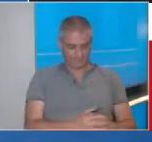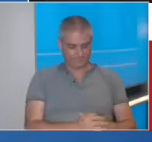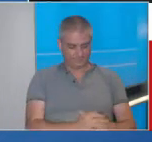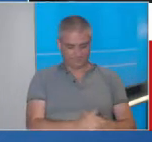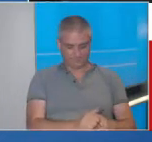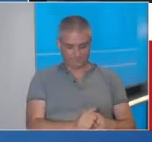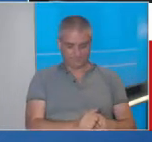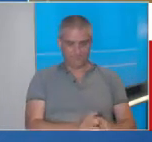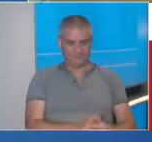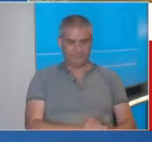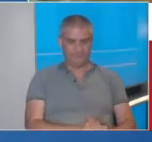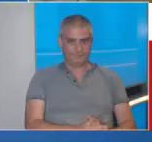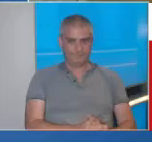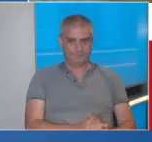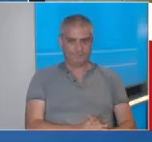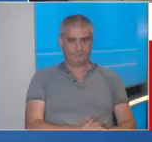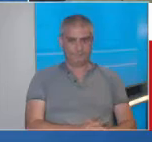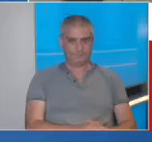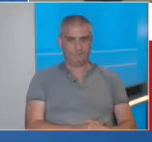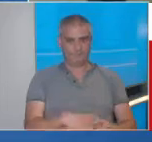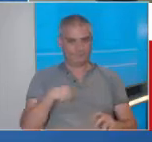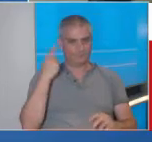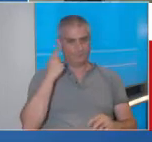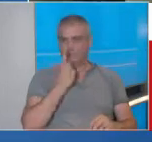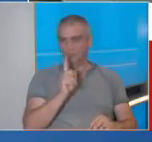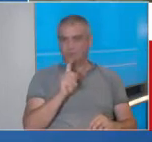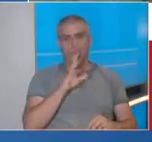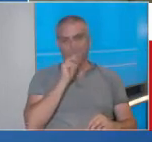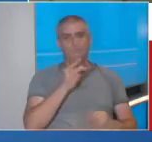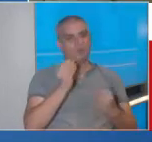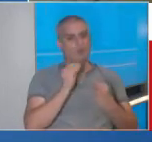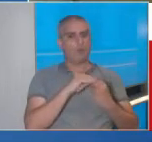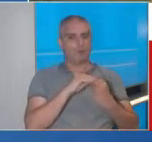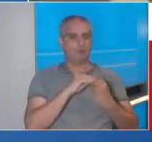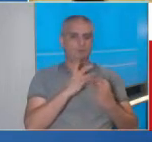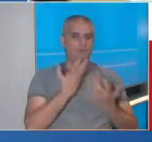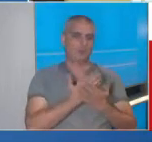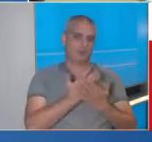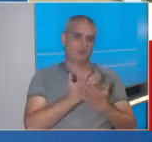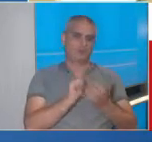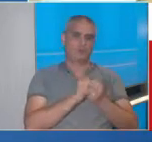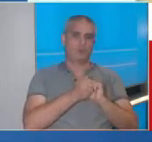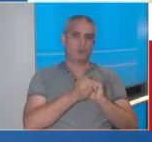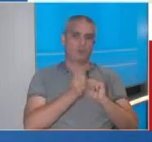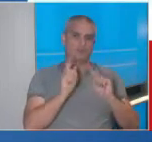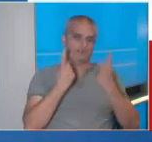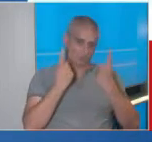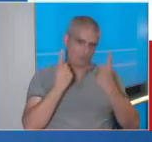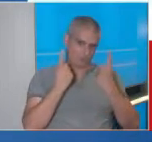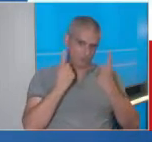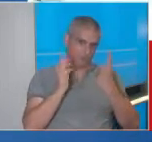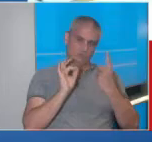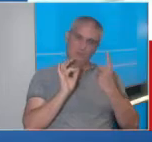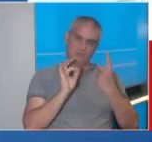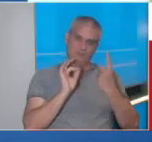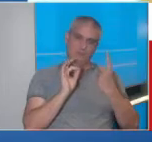האם דובר במשהו משפיע או game changer? אני חושב שלא, מדובר בעוד עדות או עוד אירוע